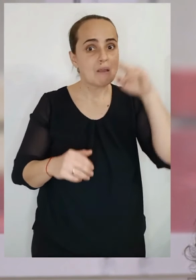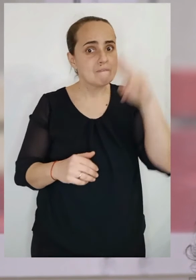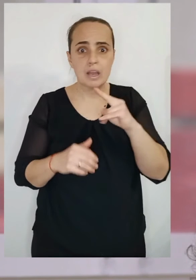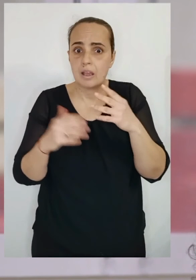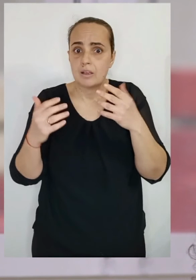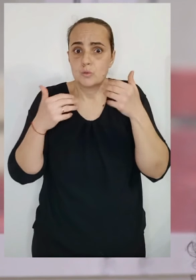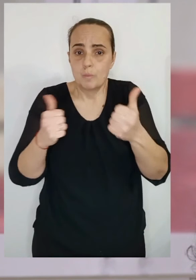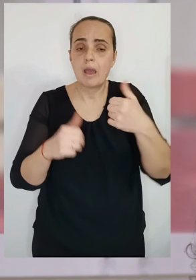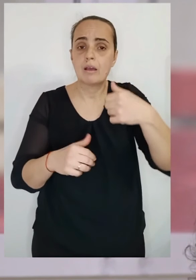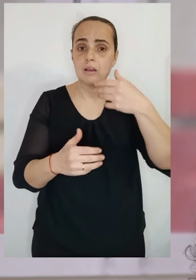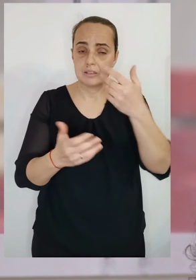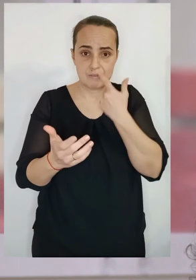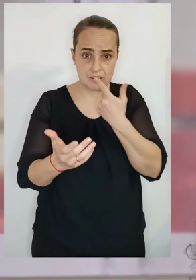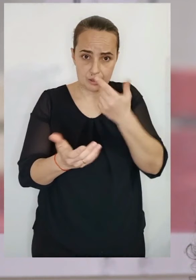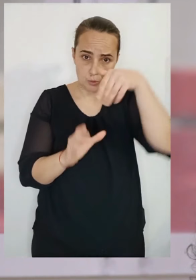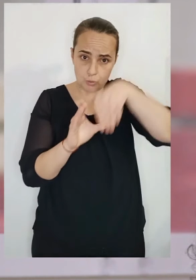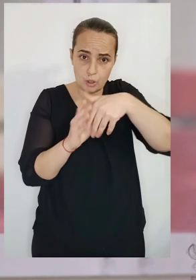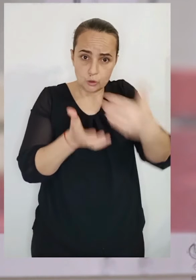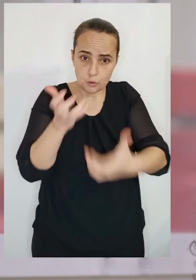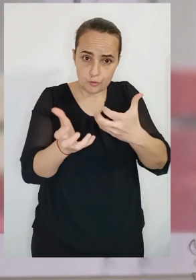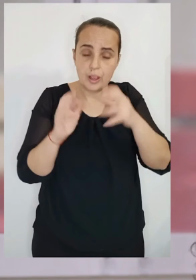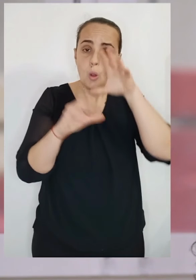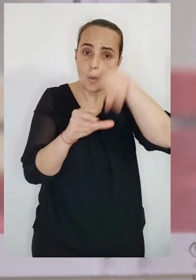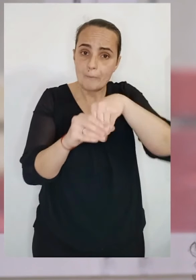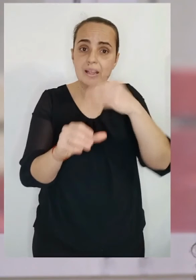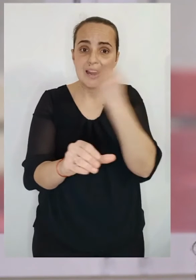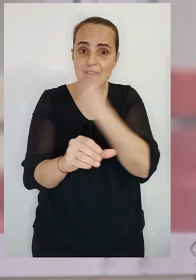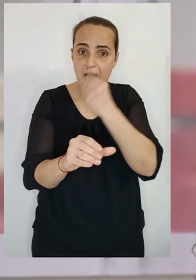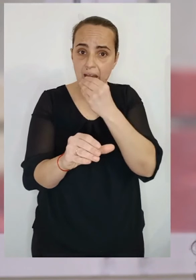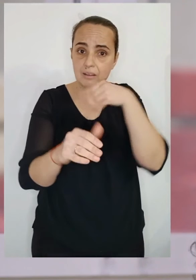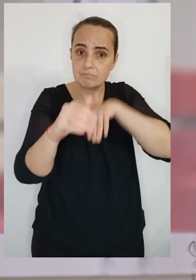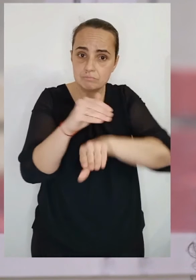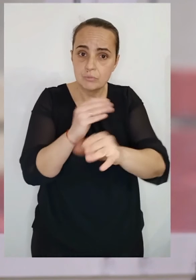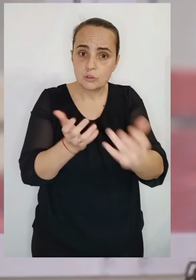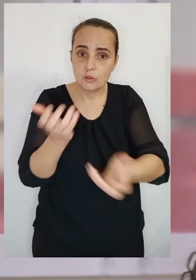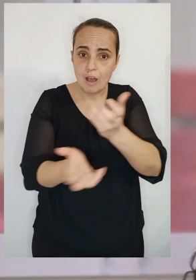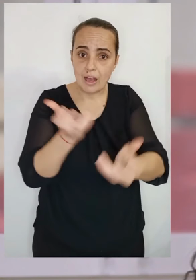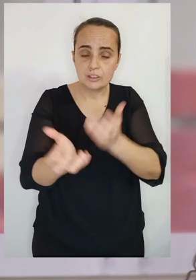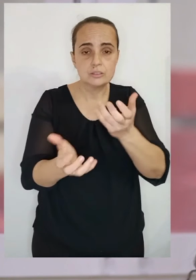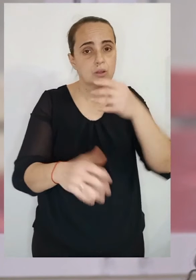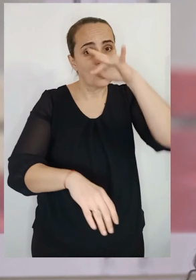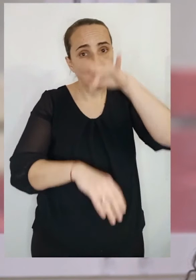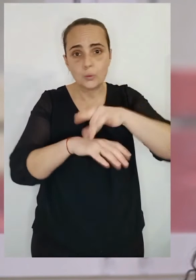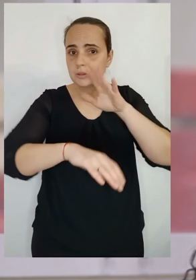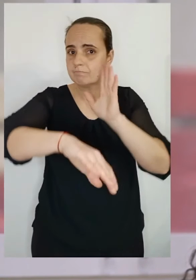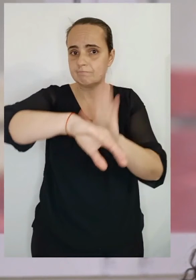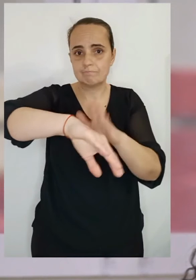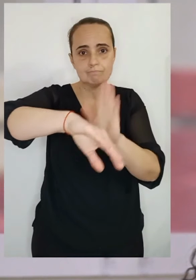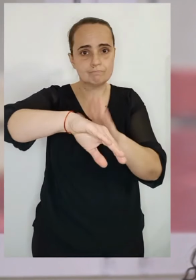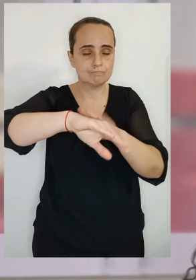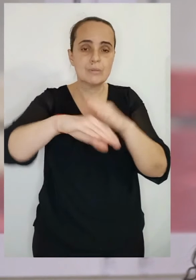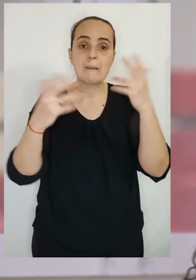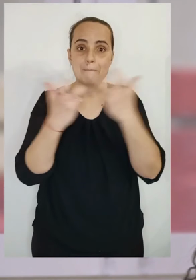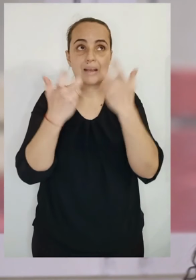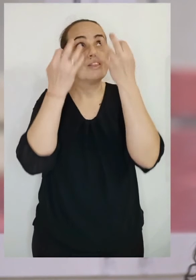bassin nordique, c'est-à-dire qu'il est chauffé même en hiver. Et c'est vraiment une pratique. Enfin, moi, je vous conseille d'y aller, par exemple, quand il fait